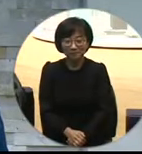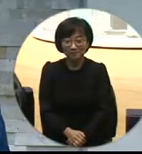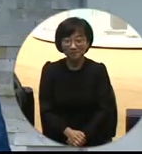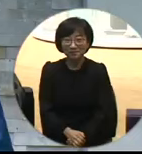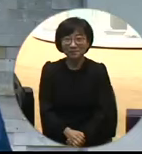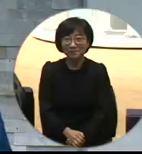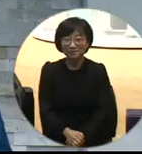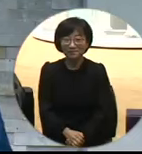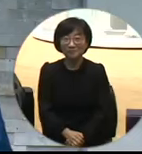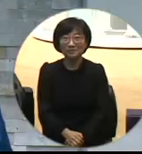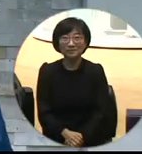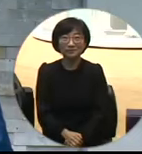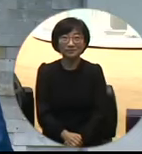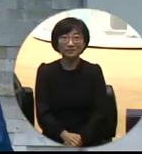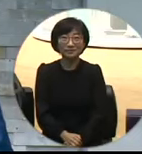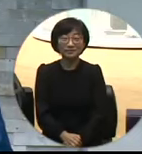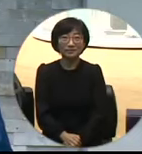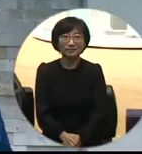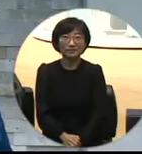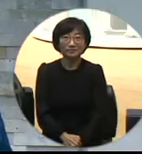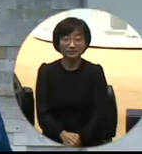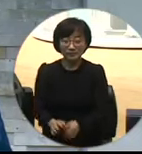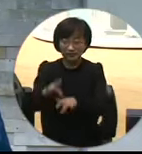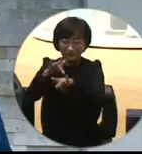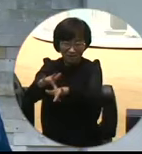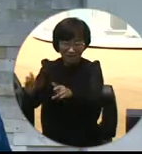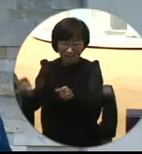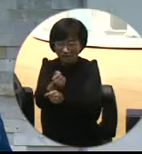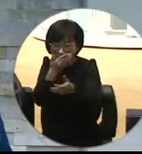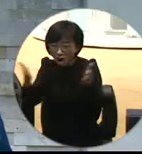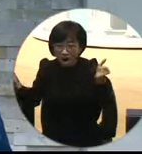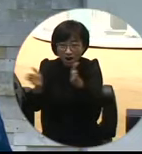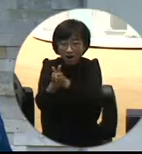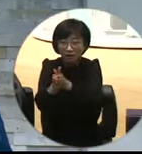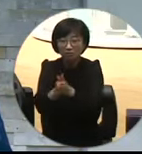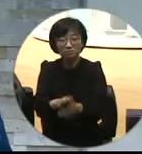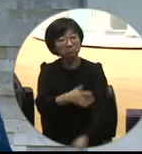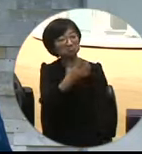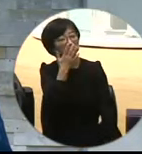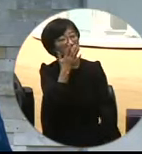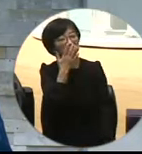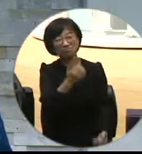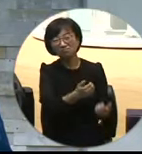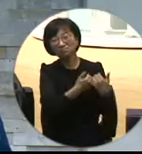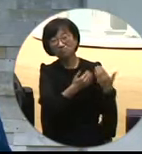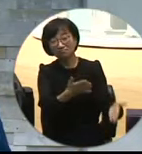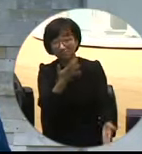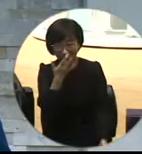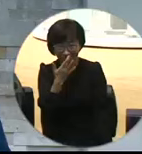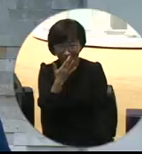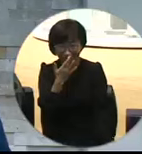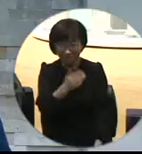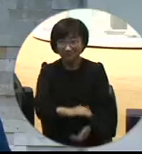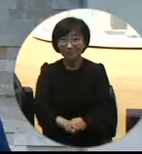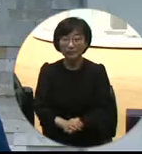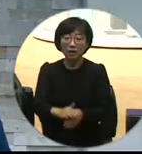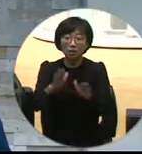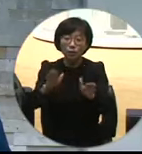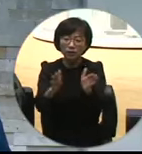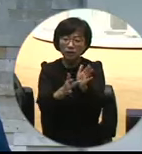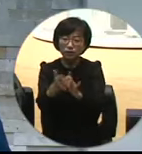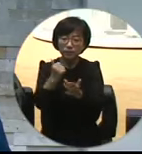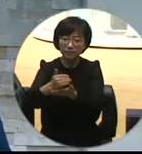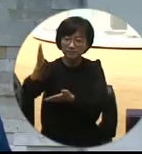화인맞은 놈은 분별 안 생기지요. 잘못하면서 잘못한 줄 모르지요. 자, 이 말씀 예수님 하신 후에